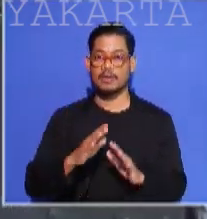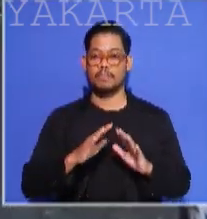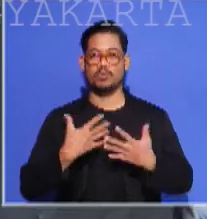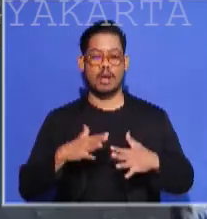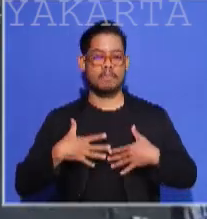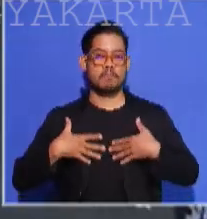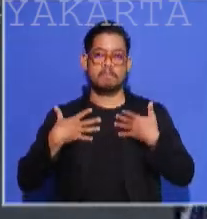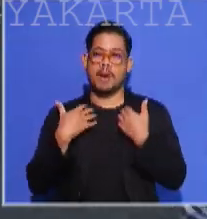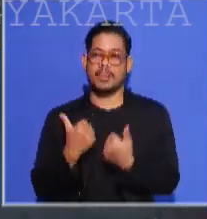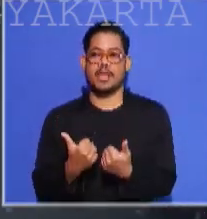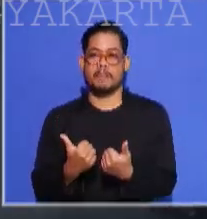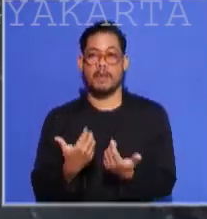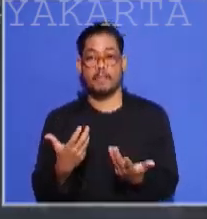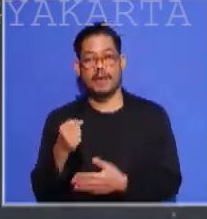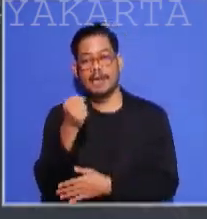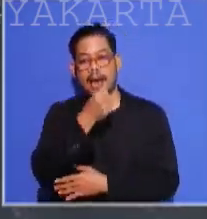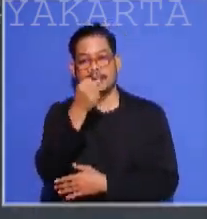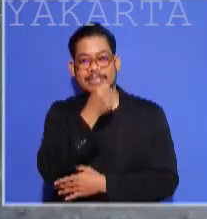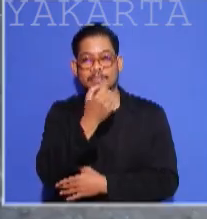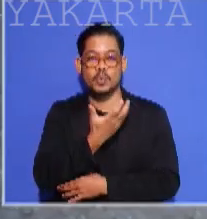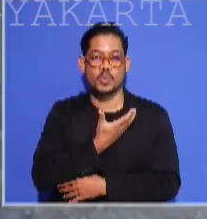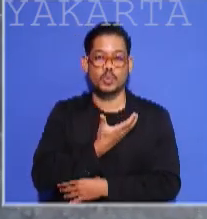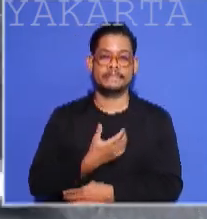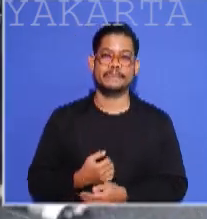penyanyi atau biasa disebut Waranggono.